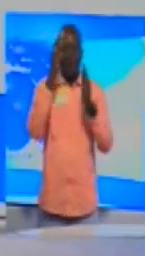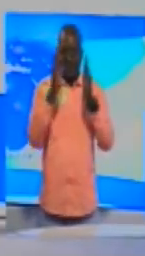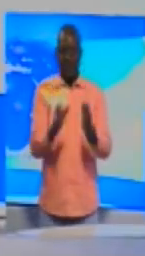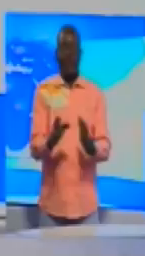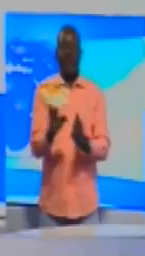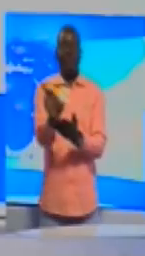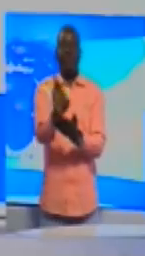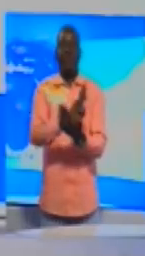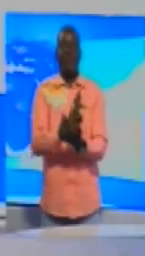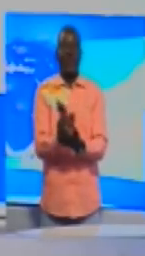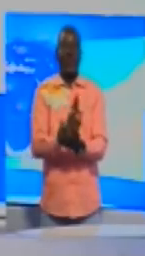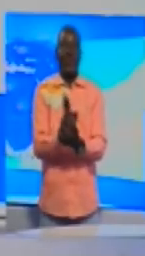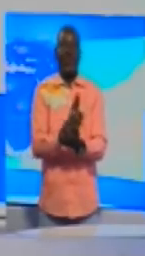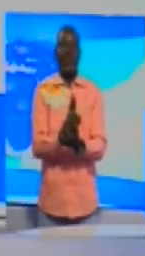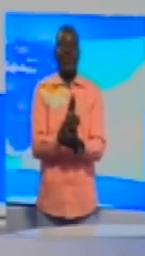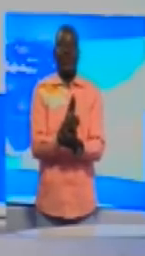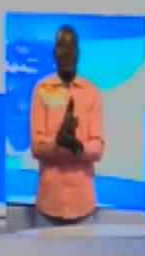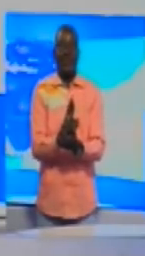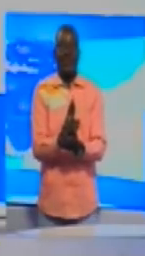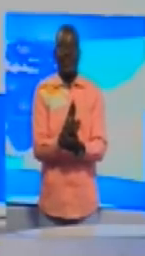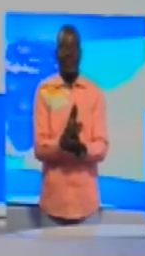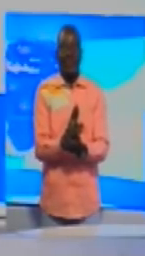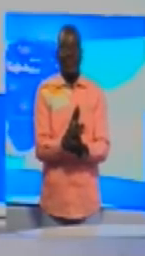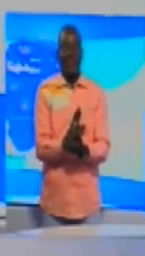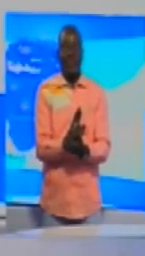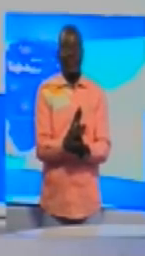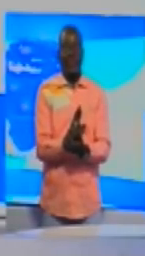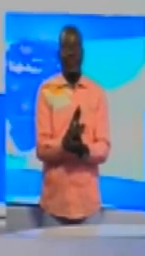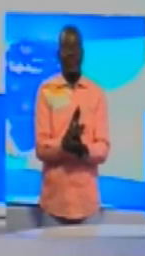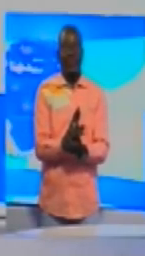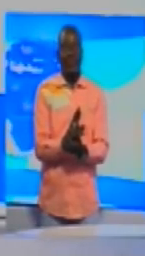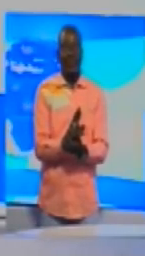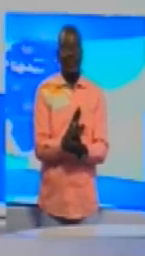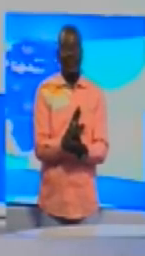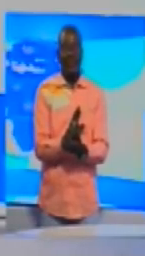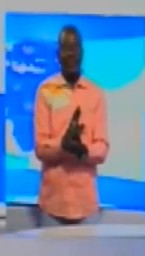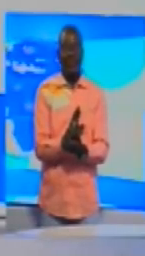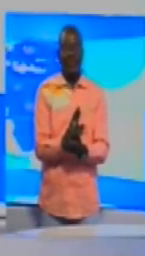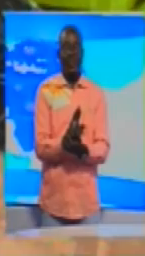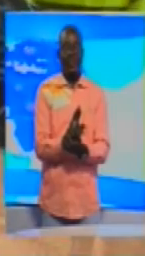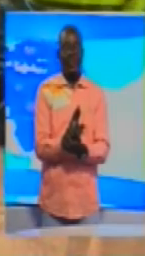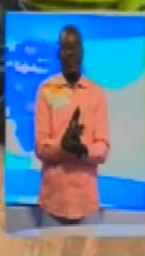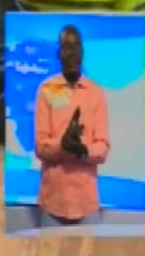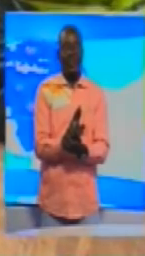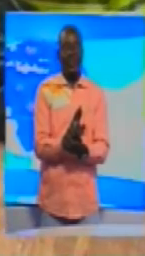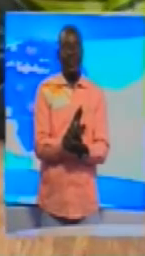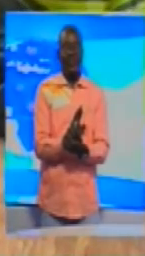Élément de réponse dans ce dossier signé Issa Kafando et Maïmouna Traoré.